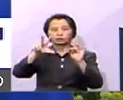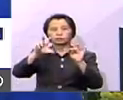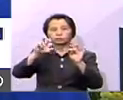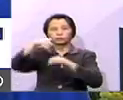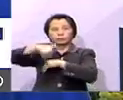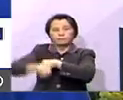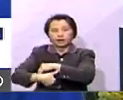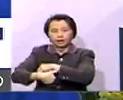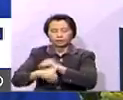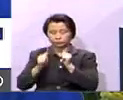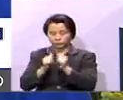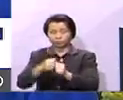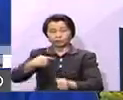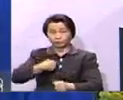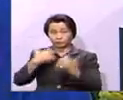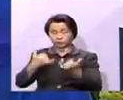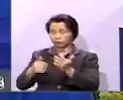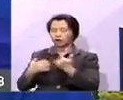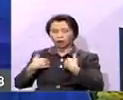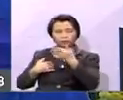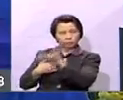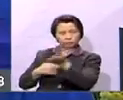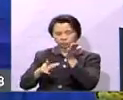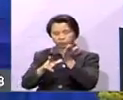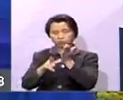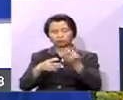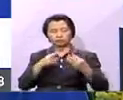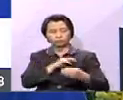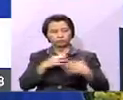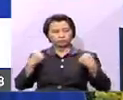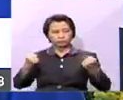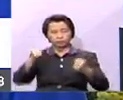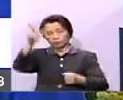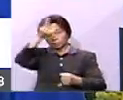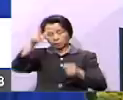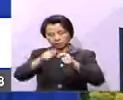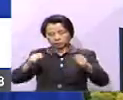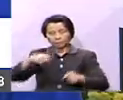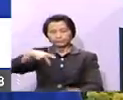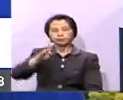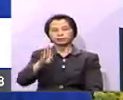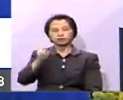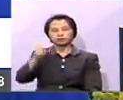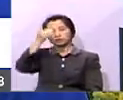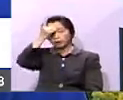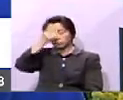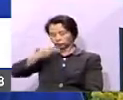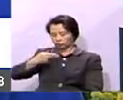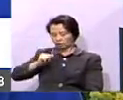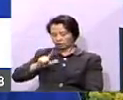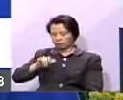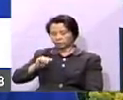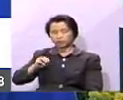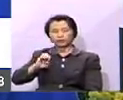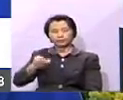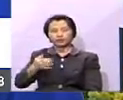nanti dan bersama saya ketika ini timbalan menteri kesejahteraan Bandar Perumahan dan kerajaan tempatan Datuk Halimah sad untuk menerangkan peranan